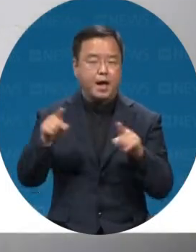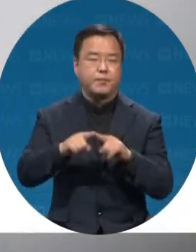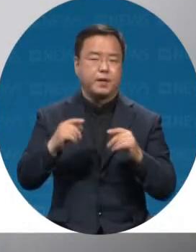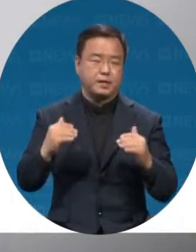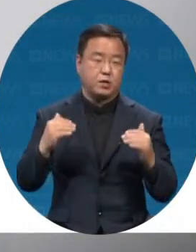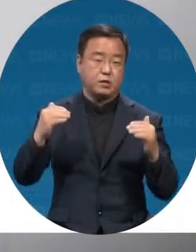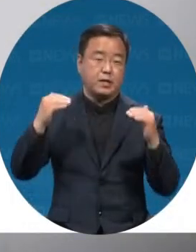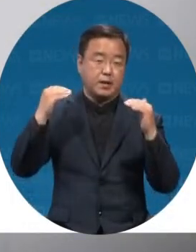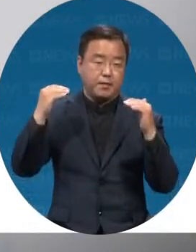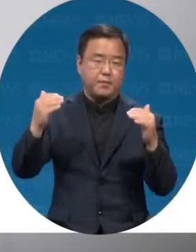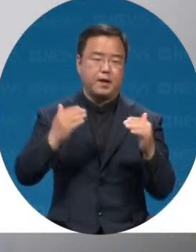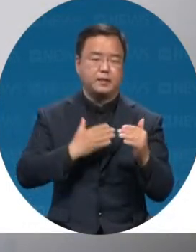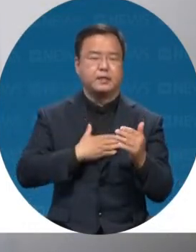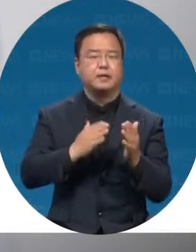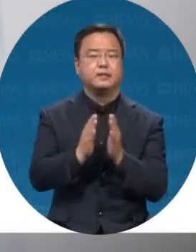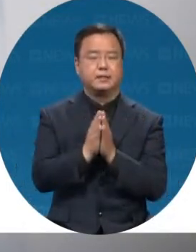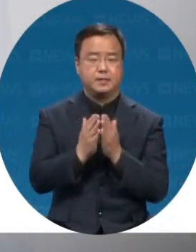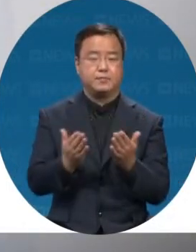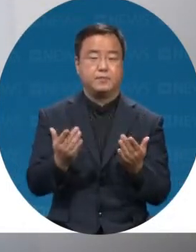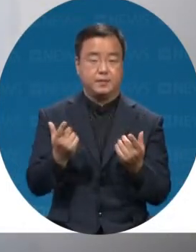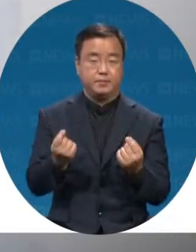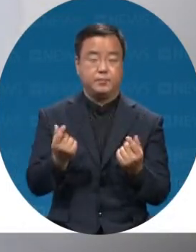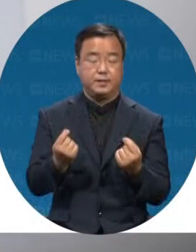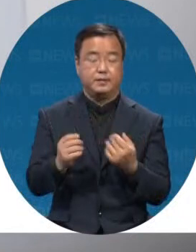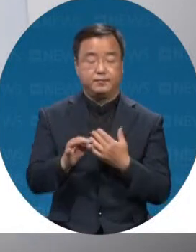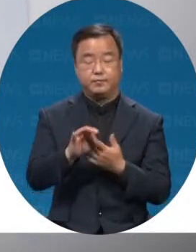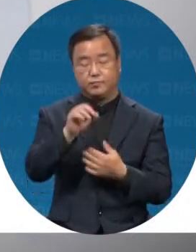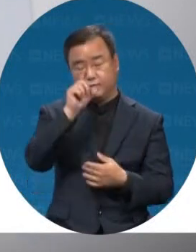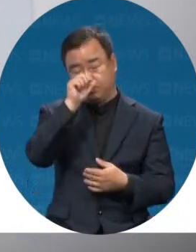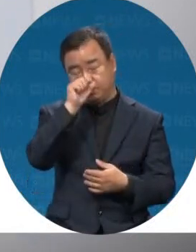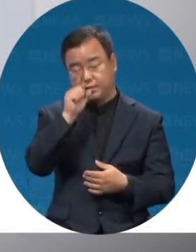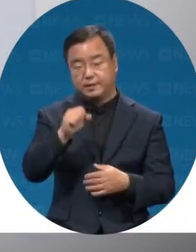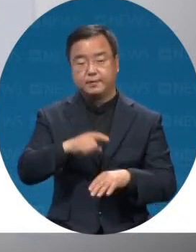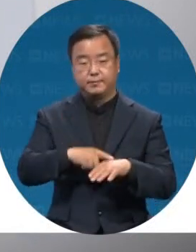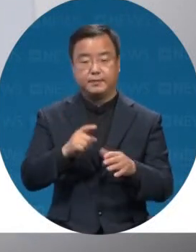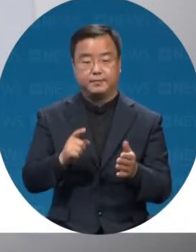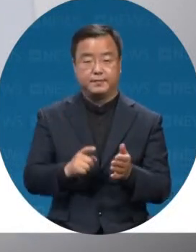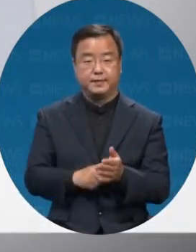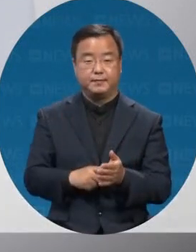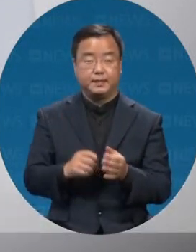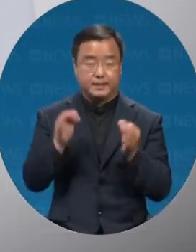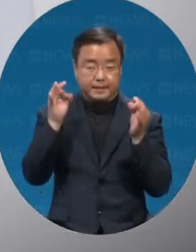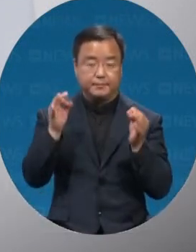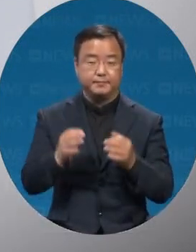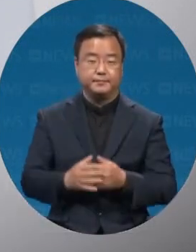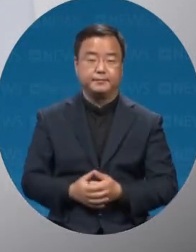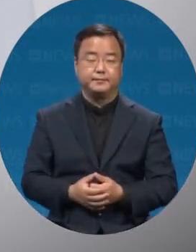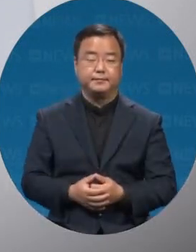성장하는 제 작품이 그런 작품이 될 수 있었으면 하는 마음이 간절합니다. 네.